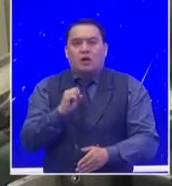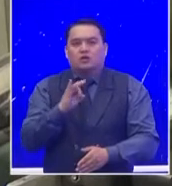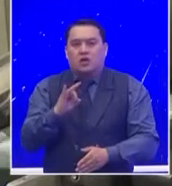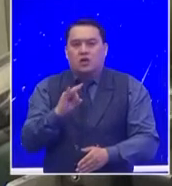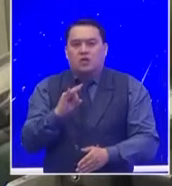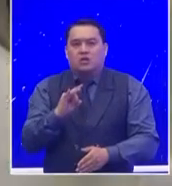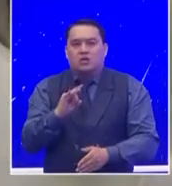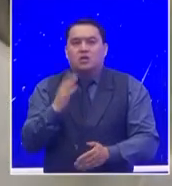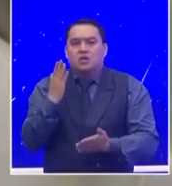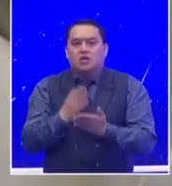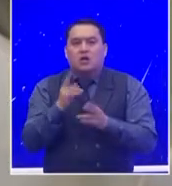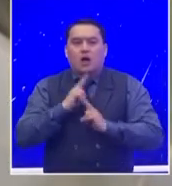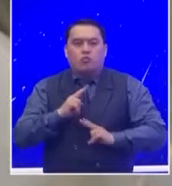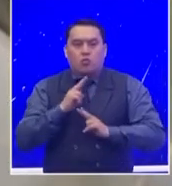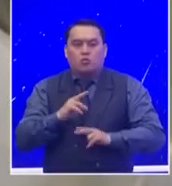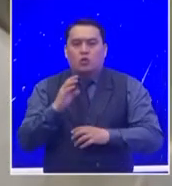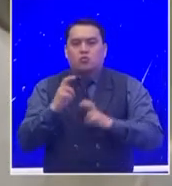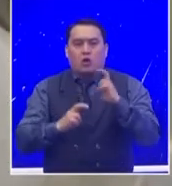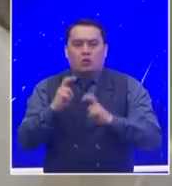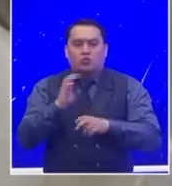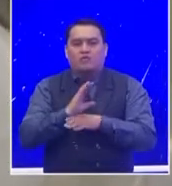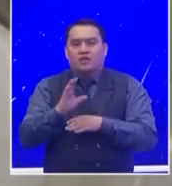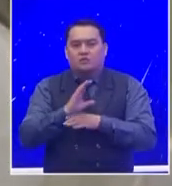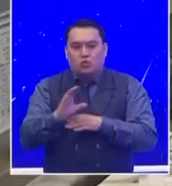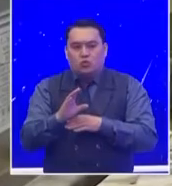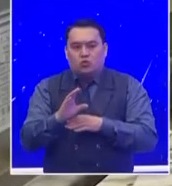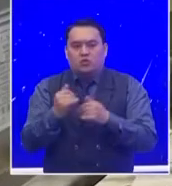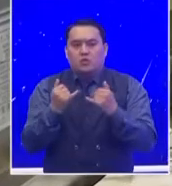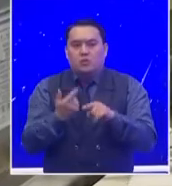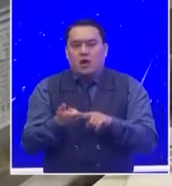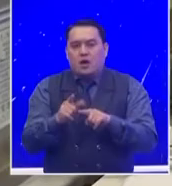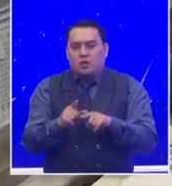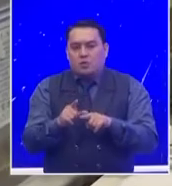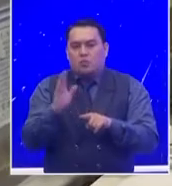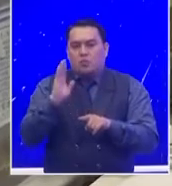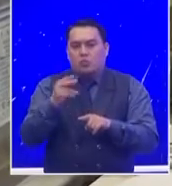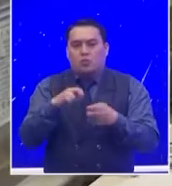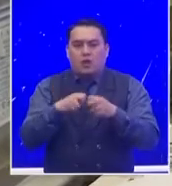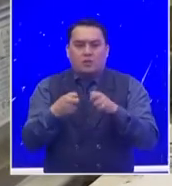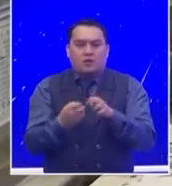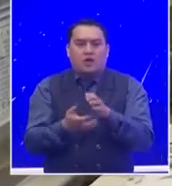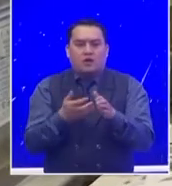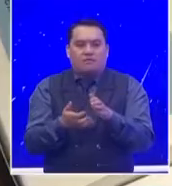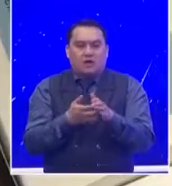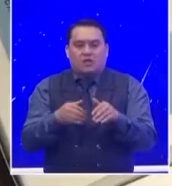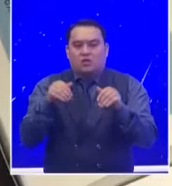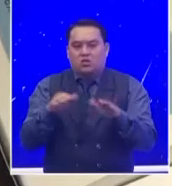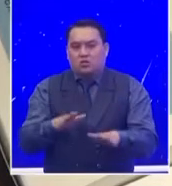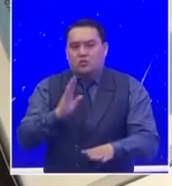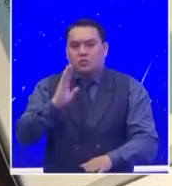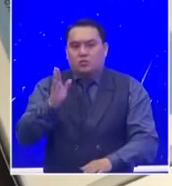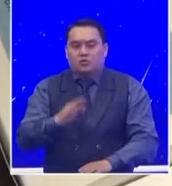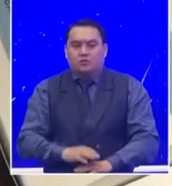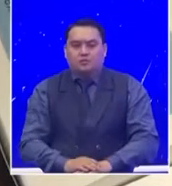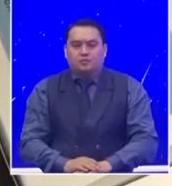в селе Заречины работают над производством и выпуском масок. Поэтому уже в ближайшее время проблема дефицита найдет свое решение,